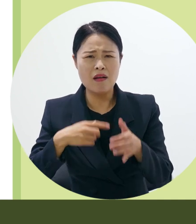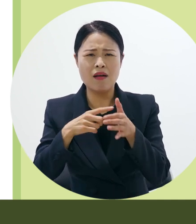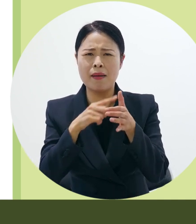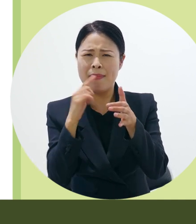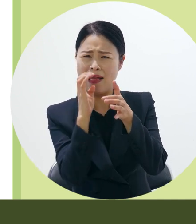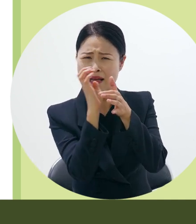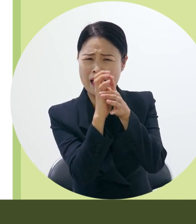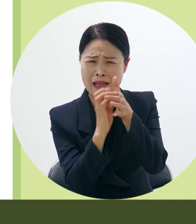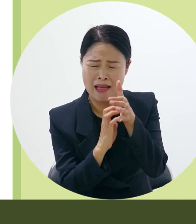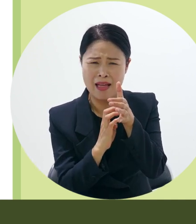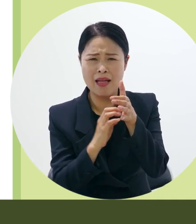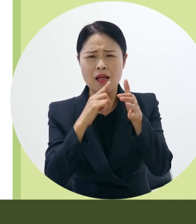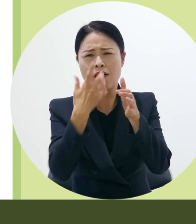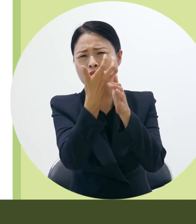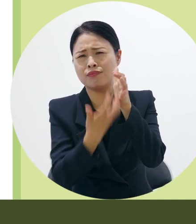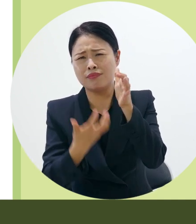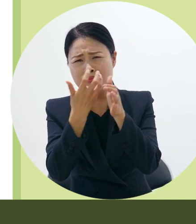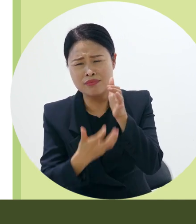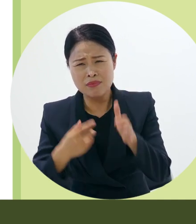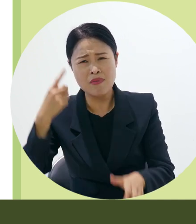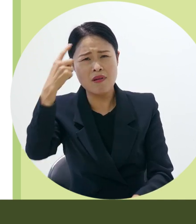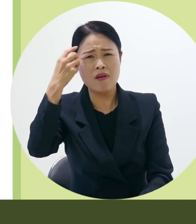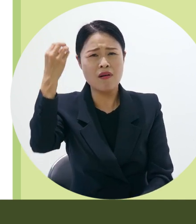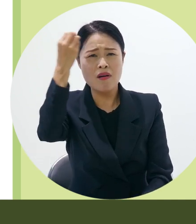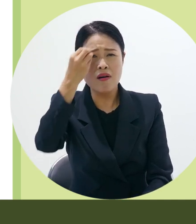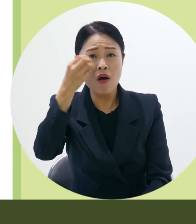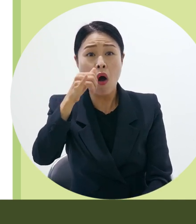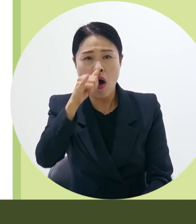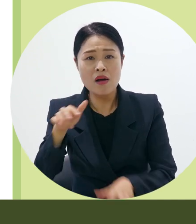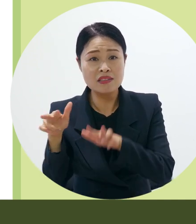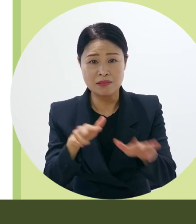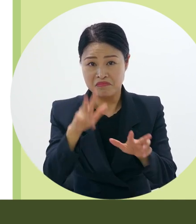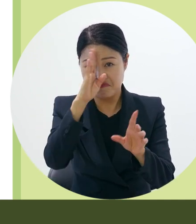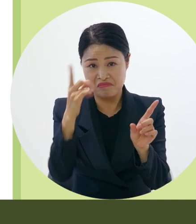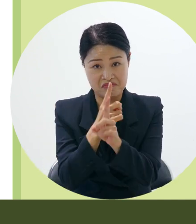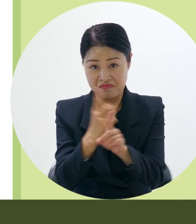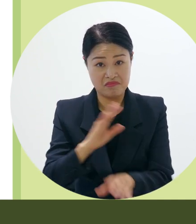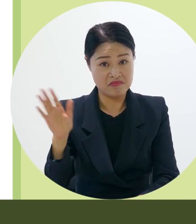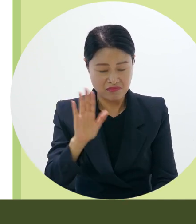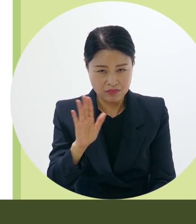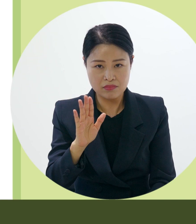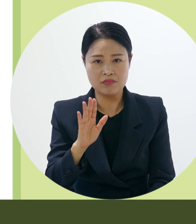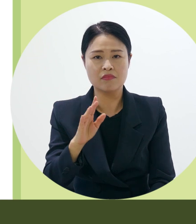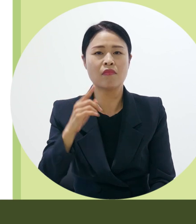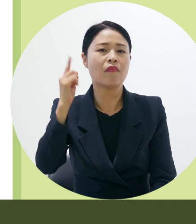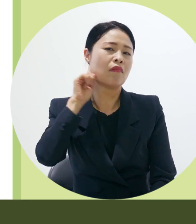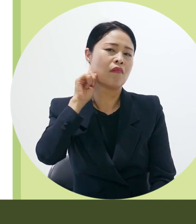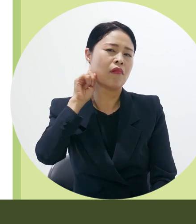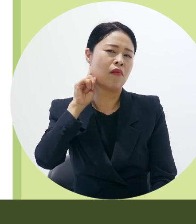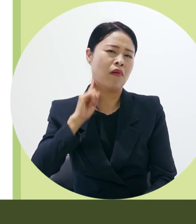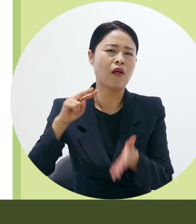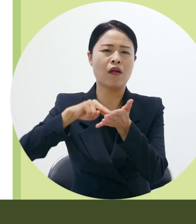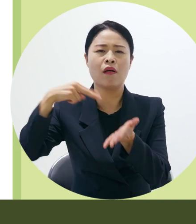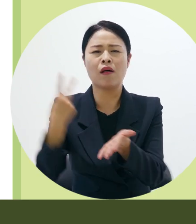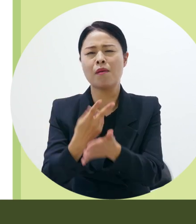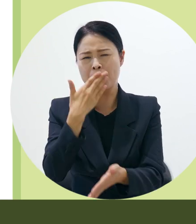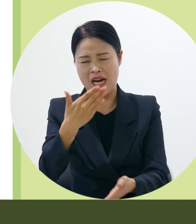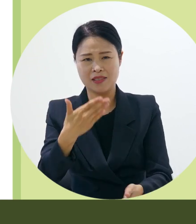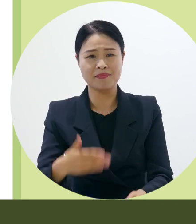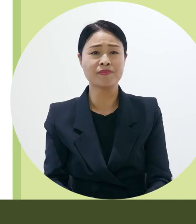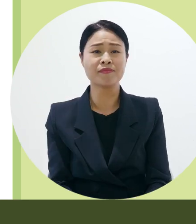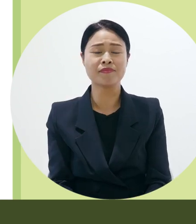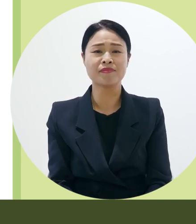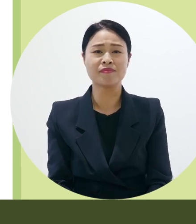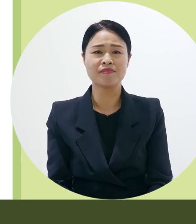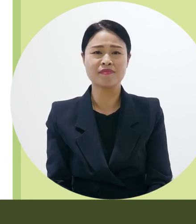점막 출혈, 어지러움 등이 나타나며 즉시 치료를 받지 않으면 혈압 저하 등의 쇼크 상태에 이를